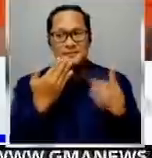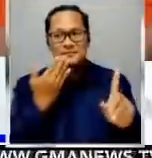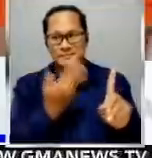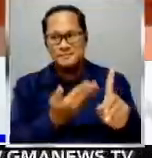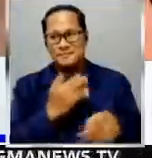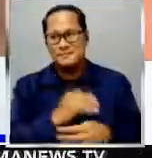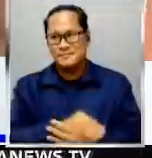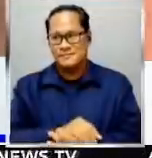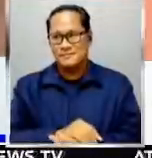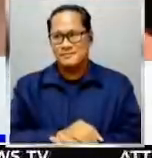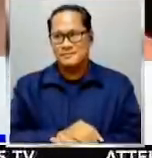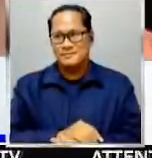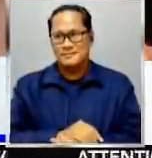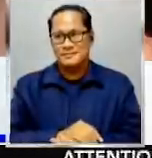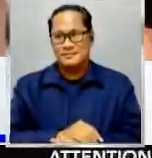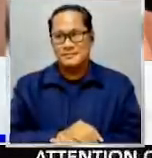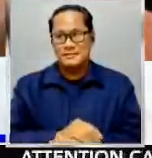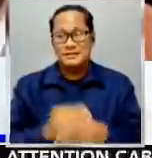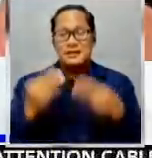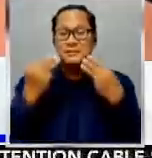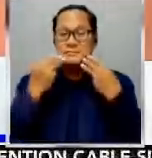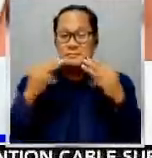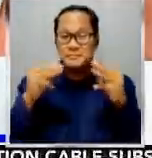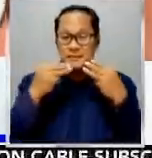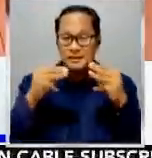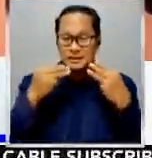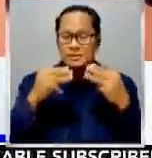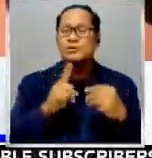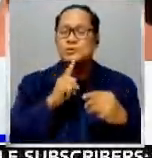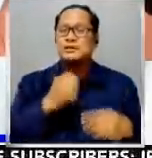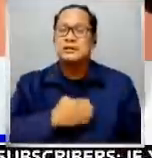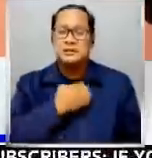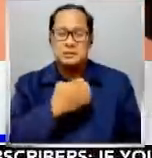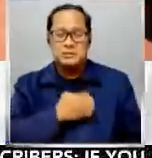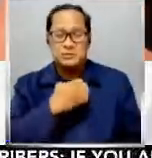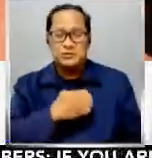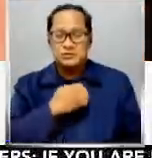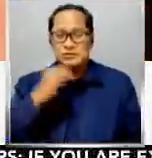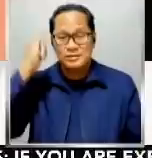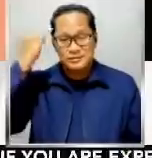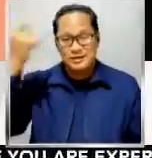Sa mensahe sa kanya ni Willie, naging emotional pa si John Lloyd. Lloydie,